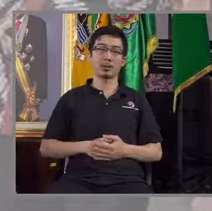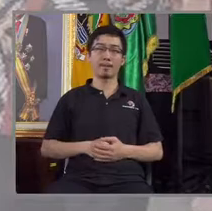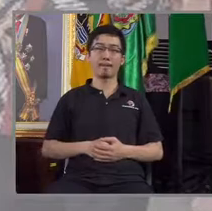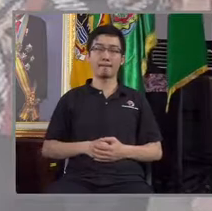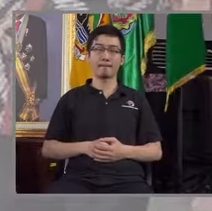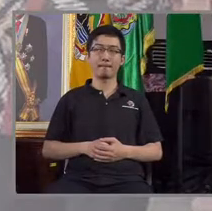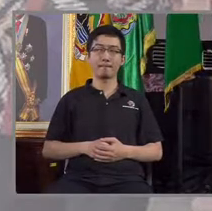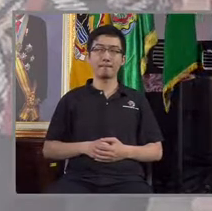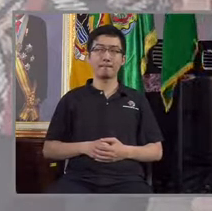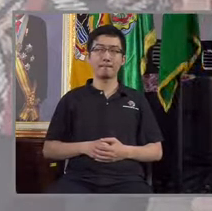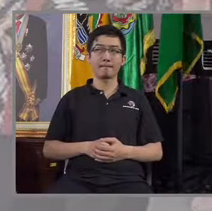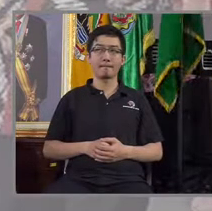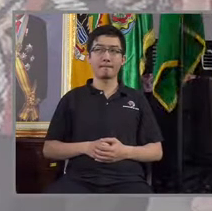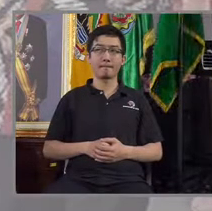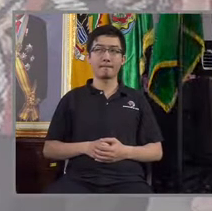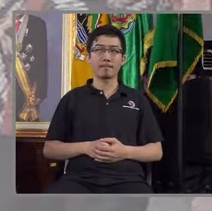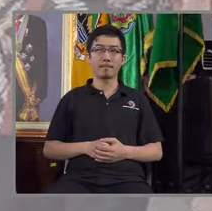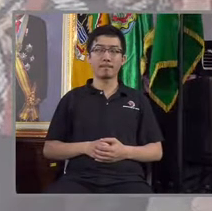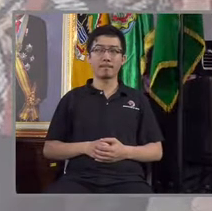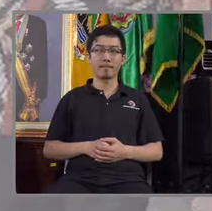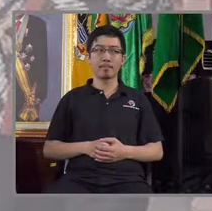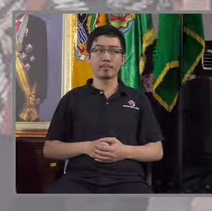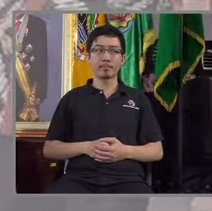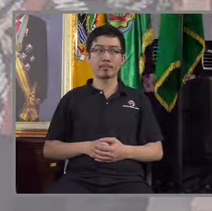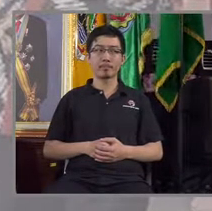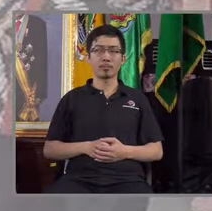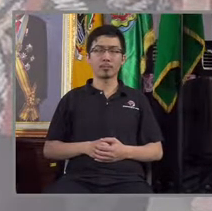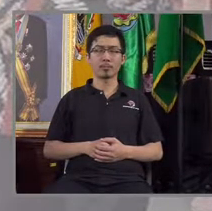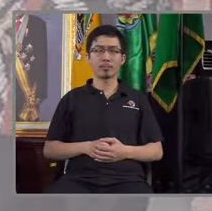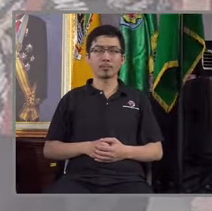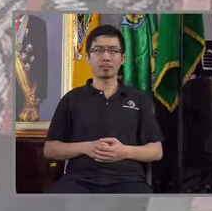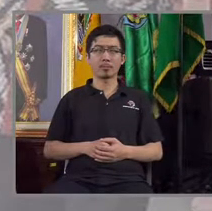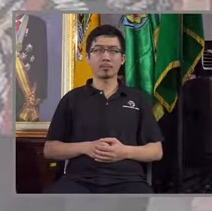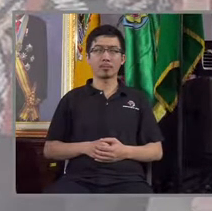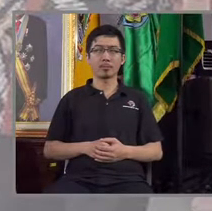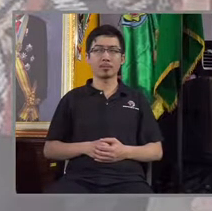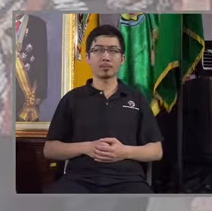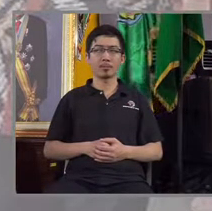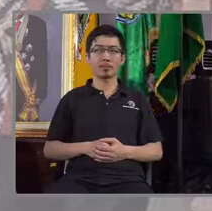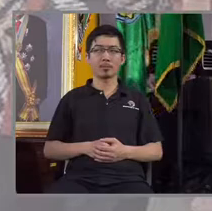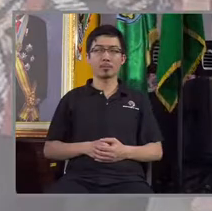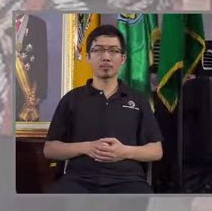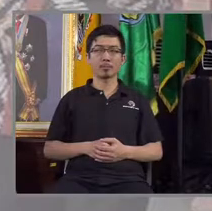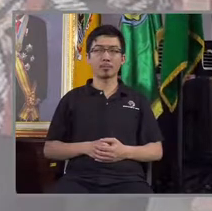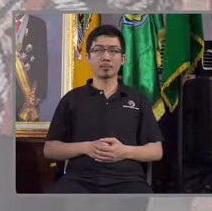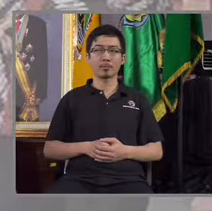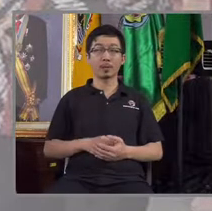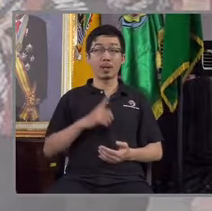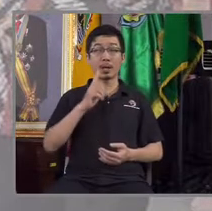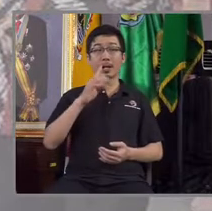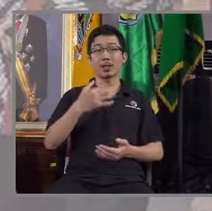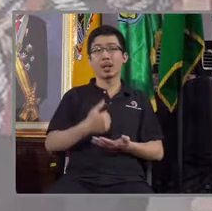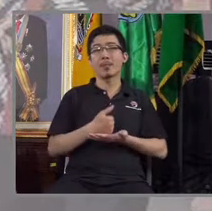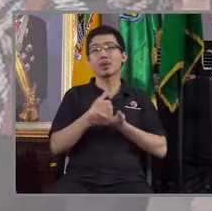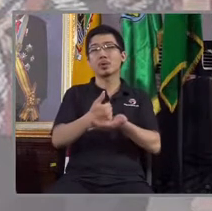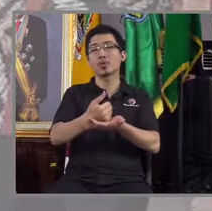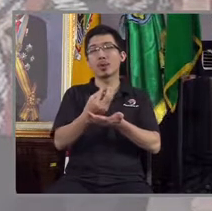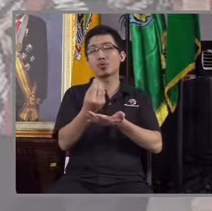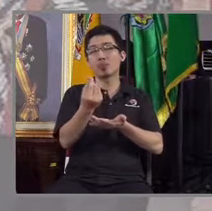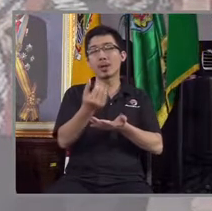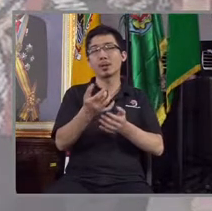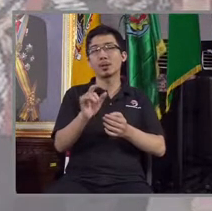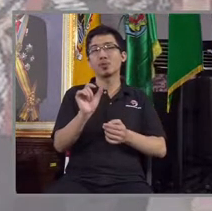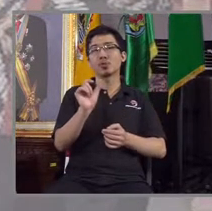adalah bantuan hibah kepada setiap RW 45 sampai 50 juta rupiah.